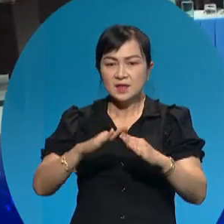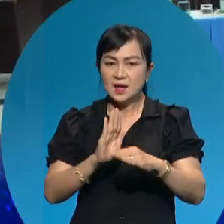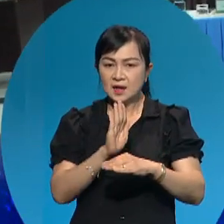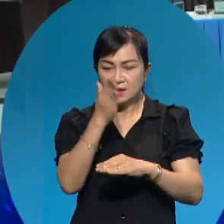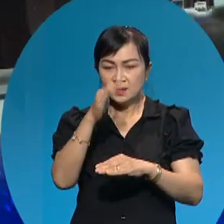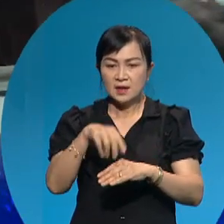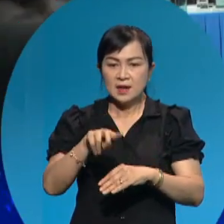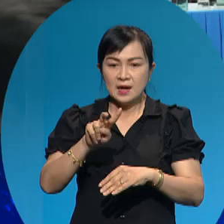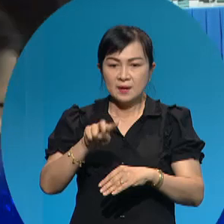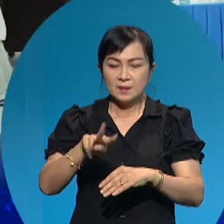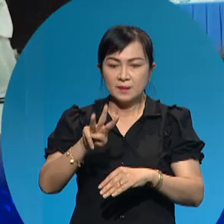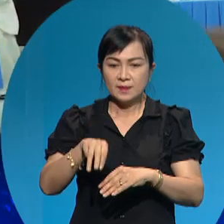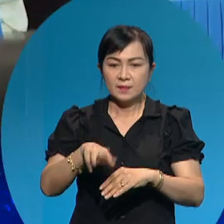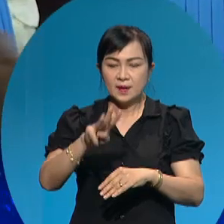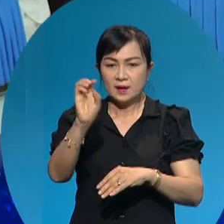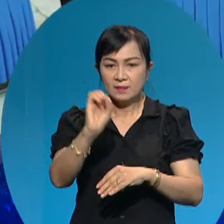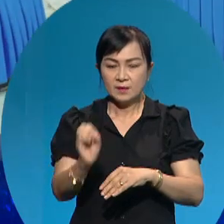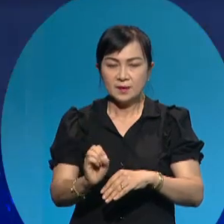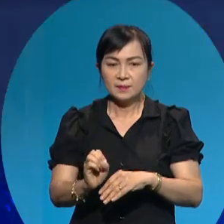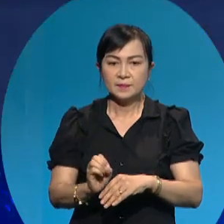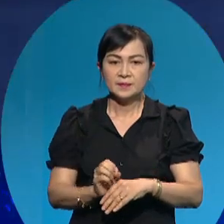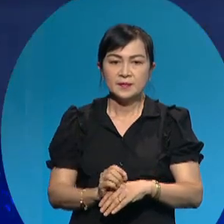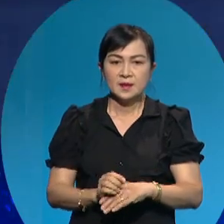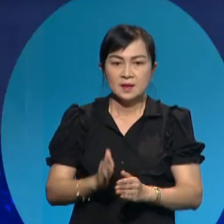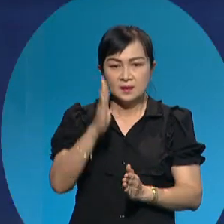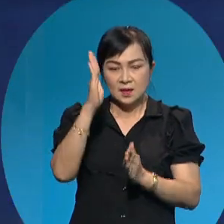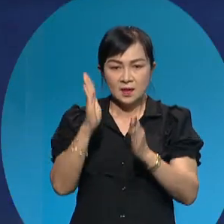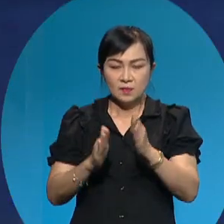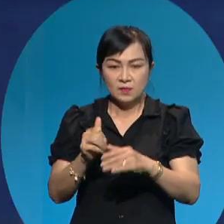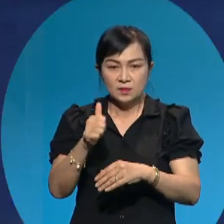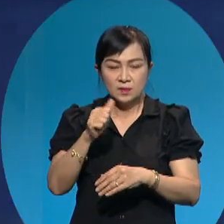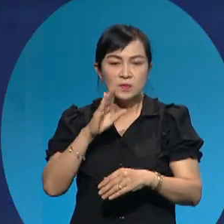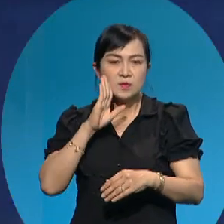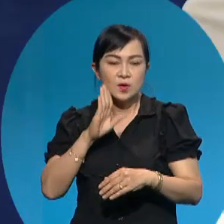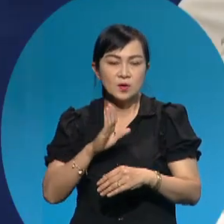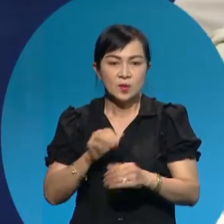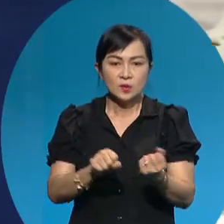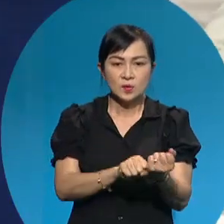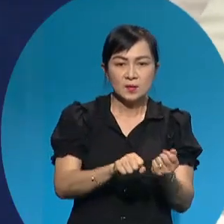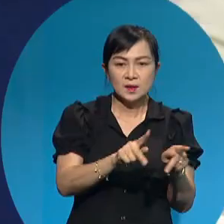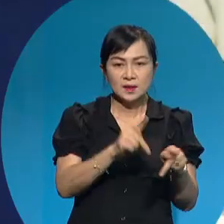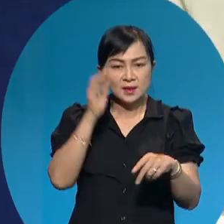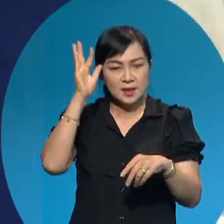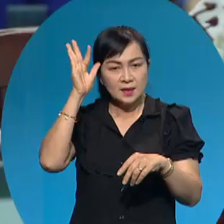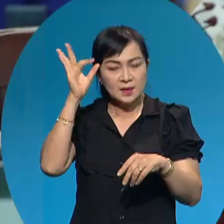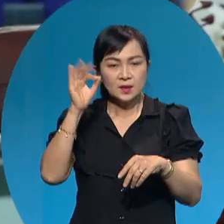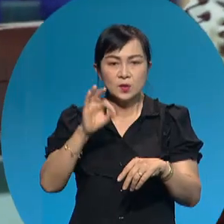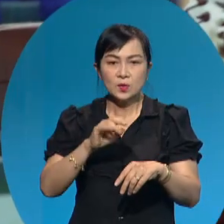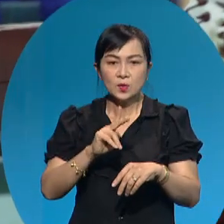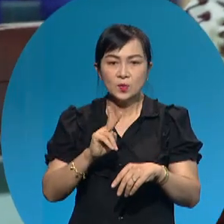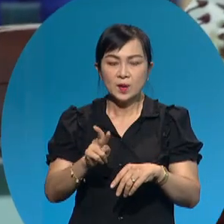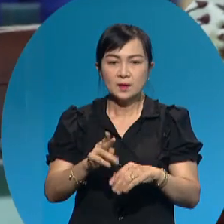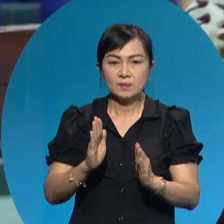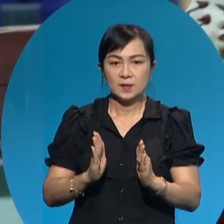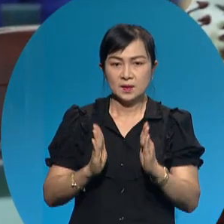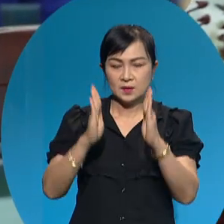đến 23,3% tổng lượng phát thải cả nước. Thành phố là nơi tốt nhất để thử nghiệm các chính sách thúc đẩy kinh tế xanh, tuần hoàn nhờ đặc thù về